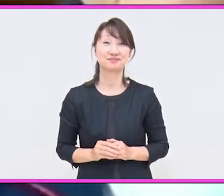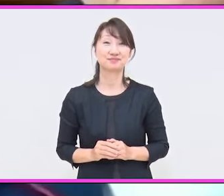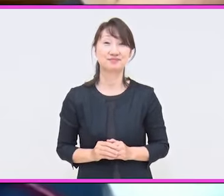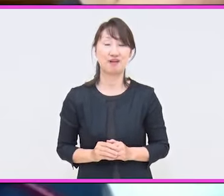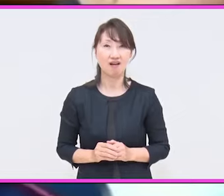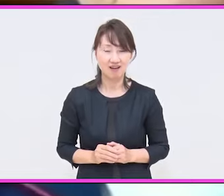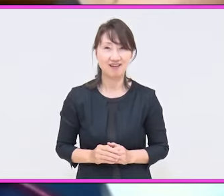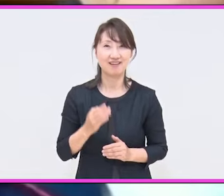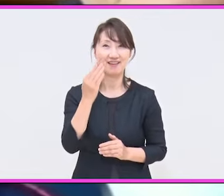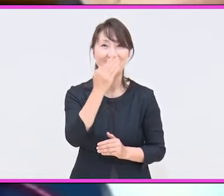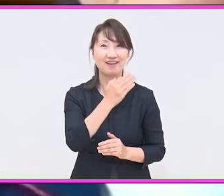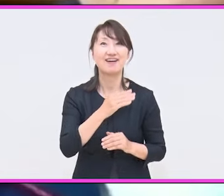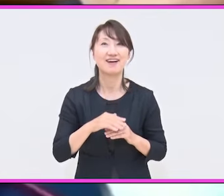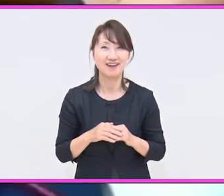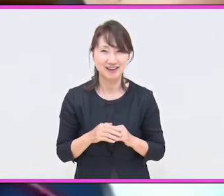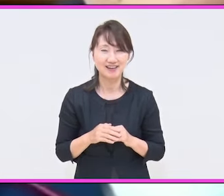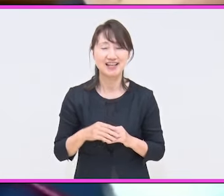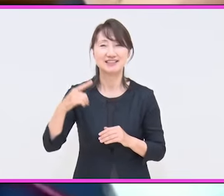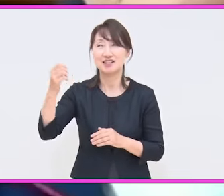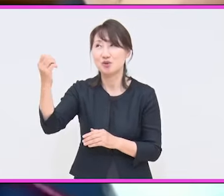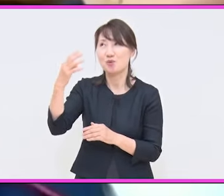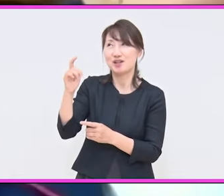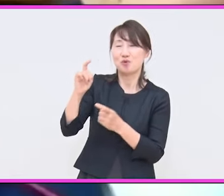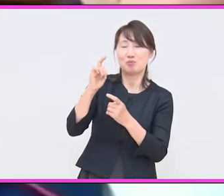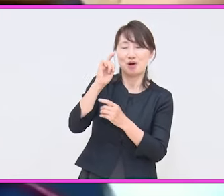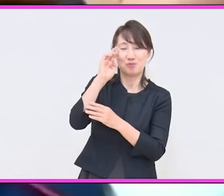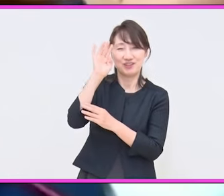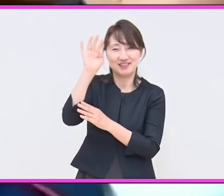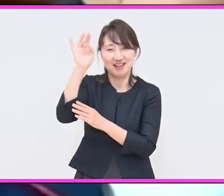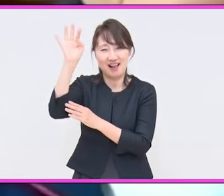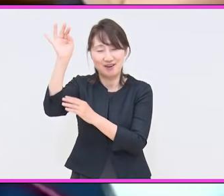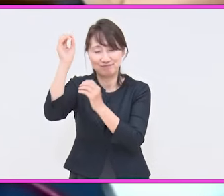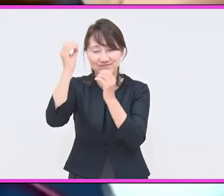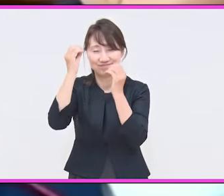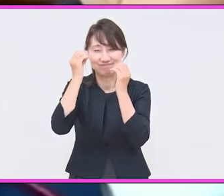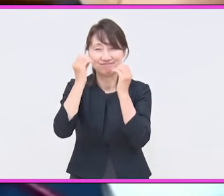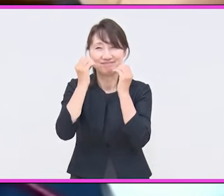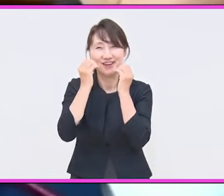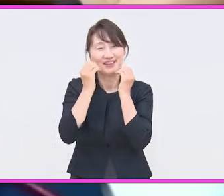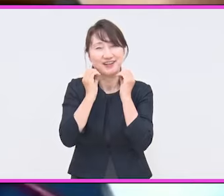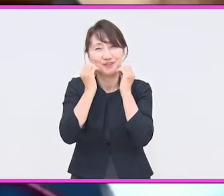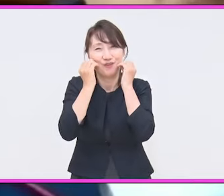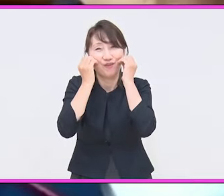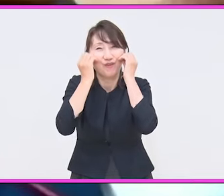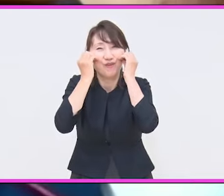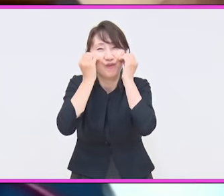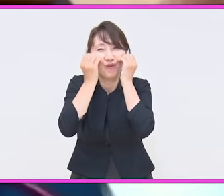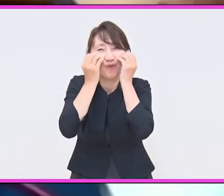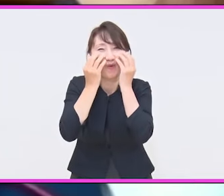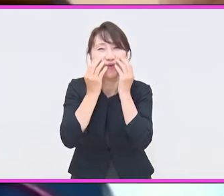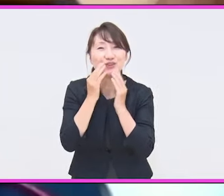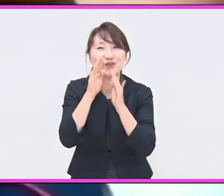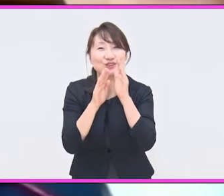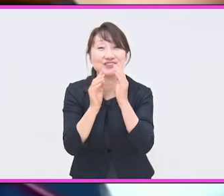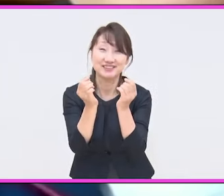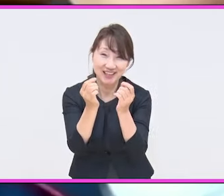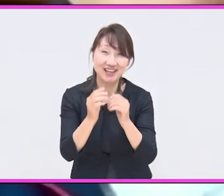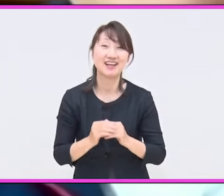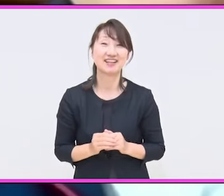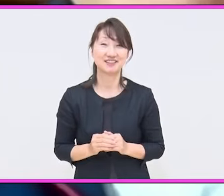ちょっと今その言葉を思い出して、ちょっと今こう思いが溢れ出しているようにも見えるんですけれ